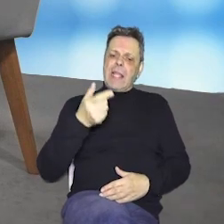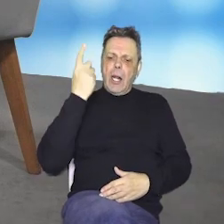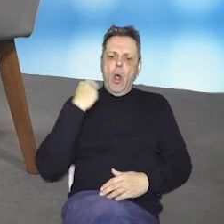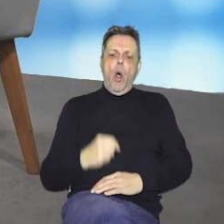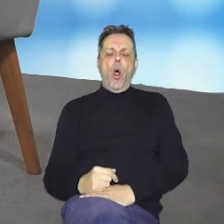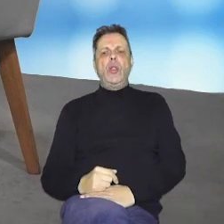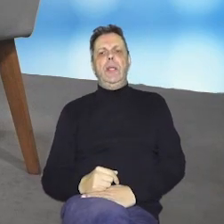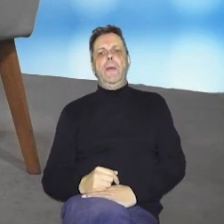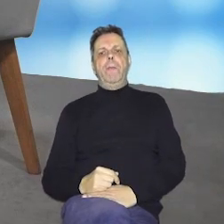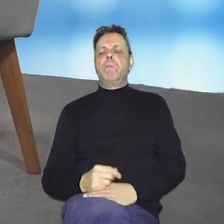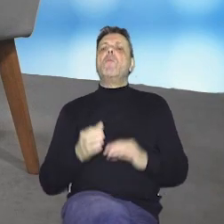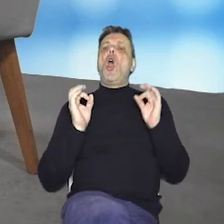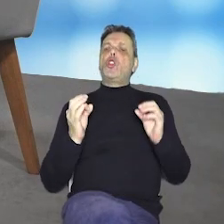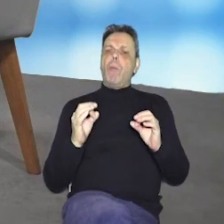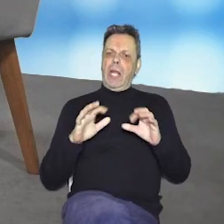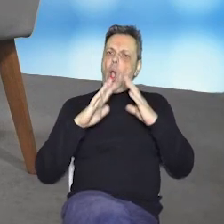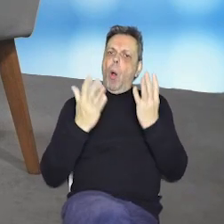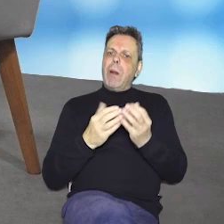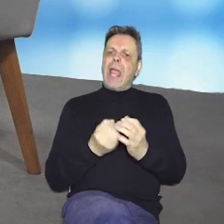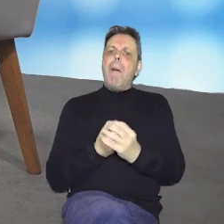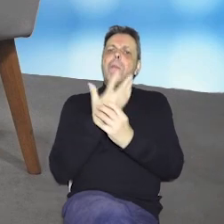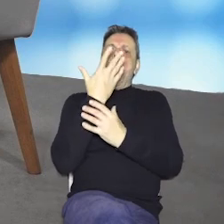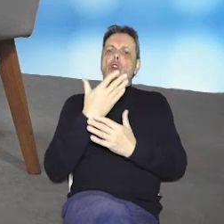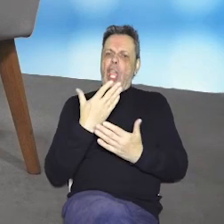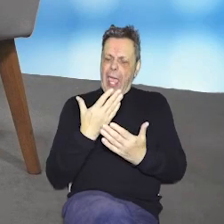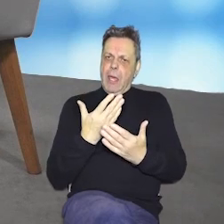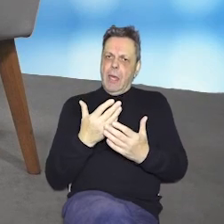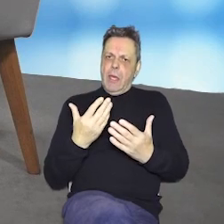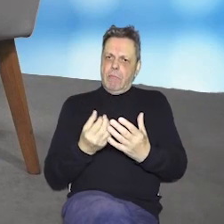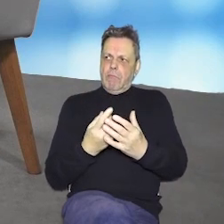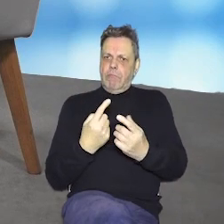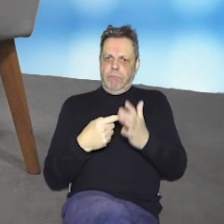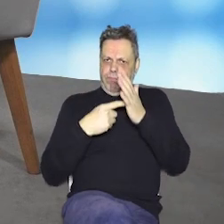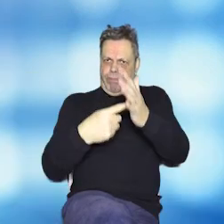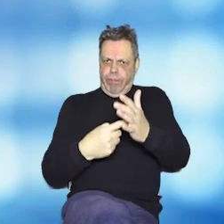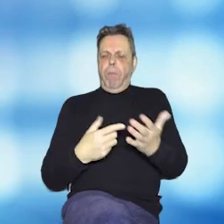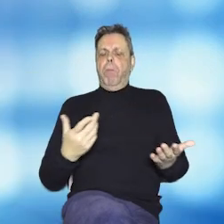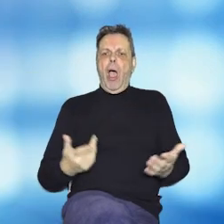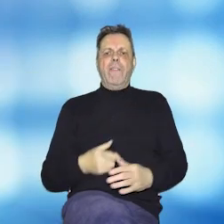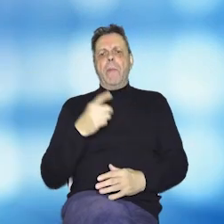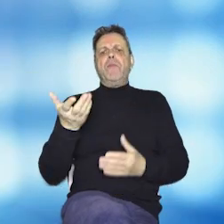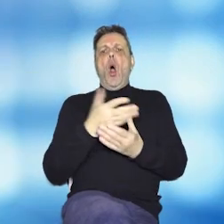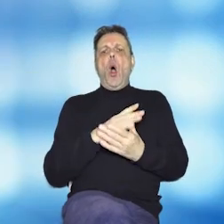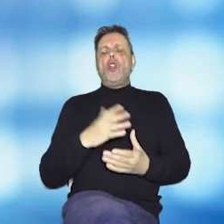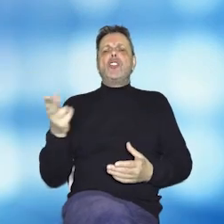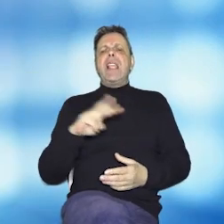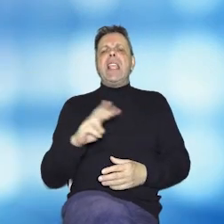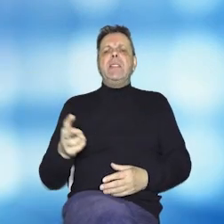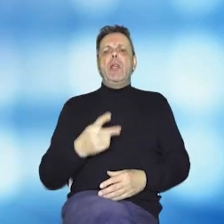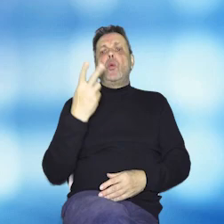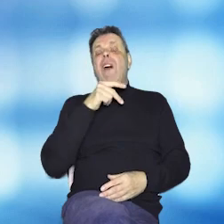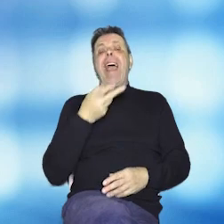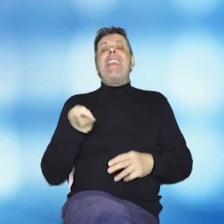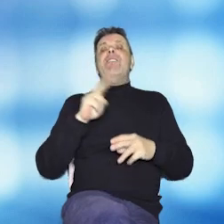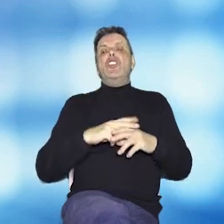od, rekli bi, povoljnih oblika biološke asocijacije, koja je ekološki pojam. Dakle, tog odnosa između dva, nekad i